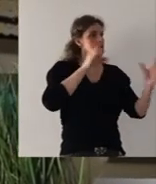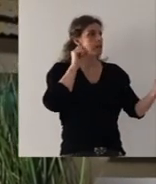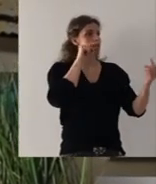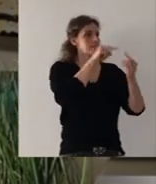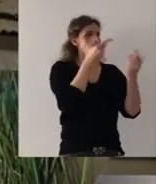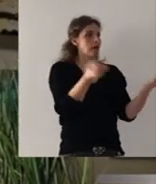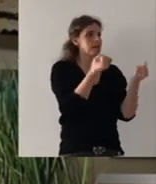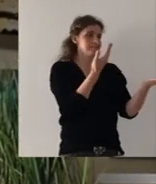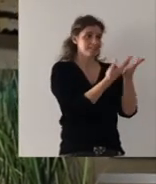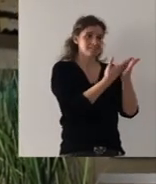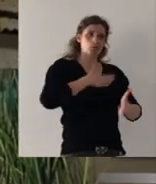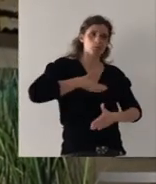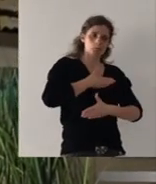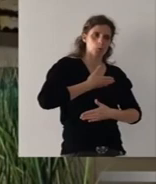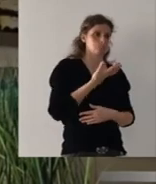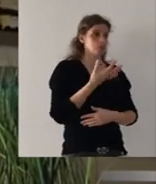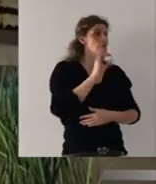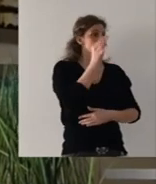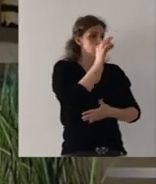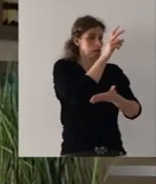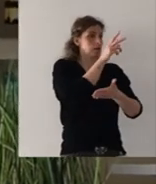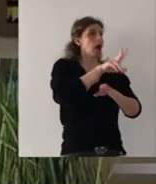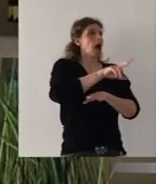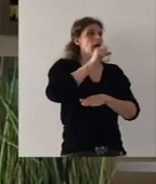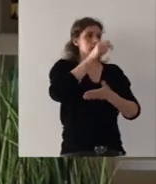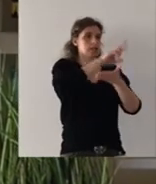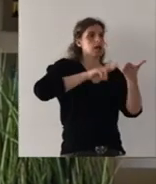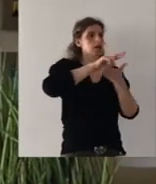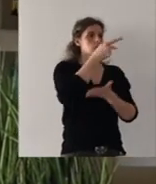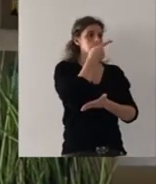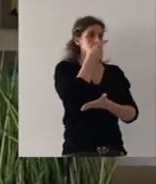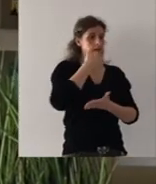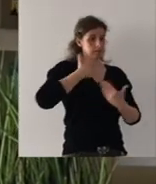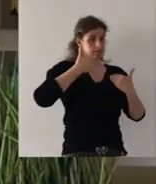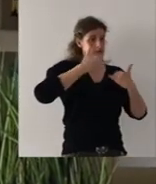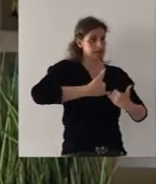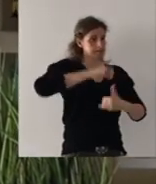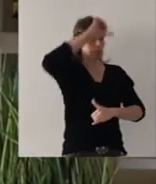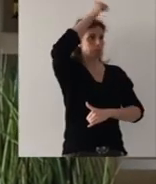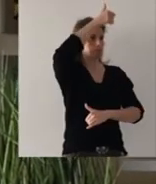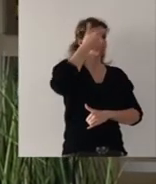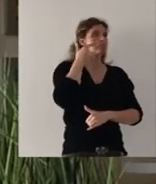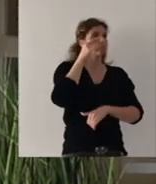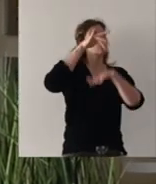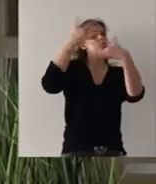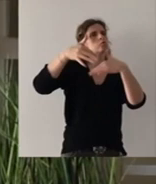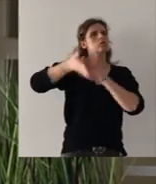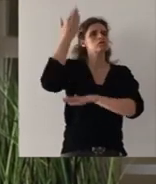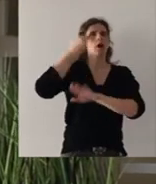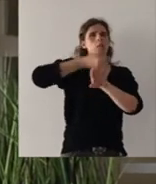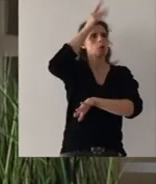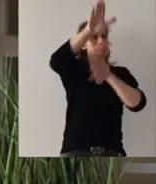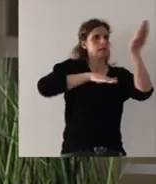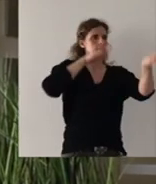cette activité. Oui, on est les premiers même sur l'ex-territoire Picard. Il existait une unité comme ça dans